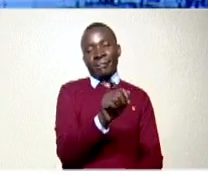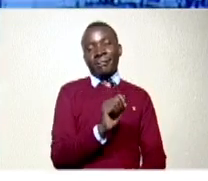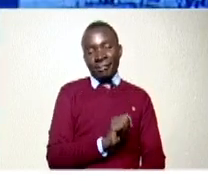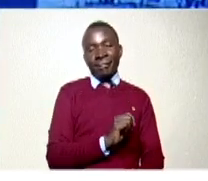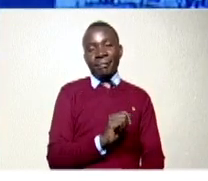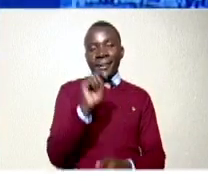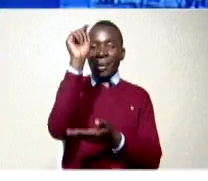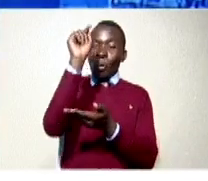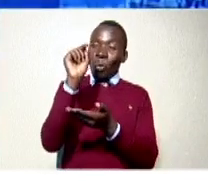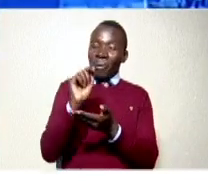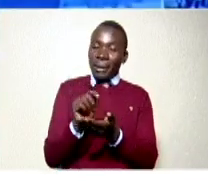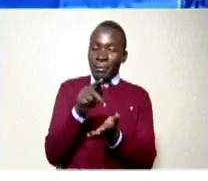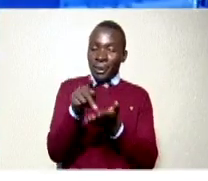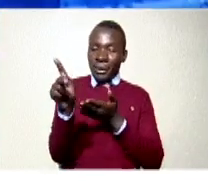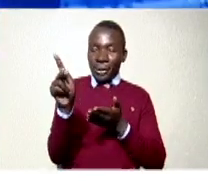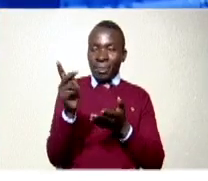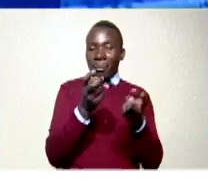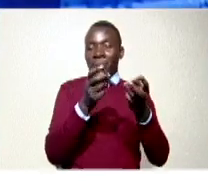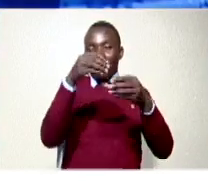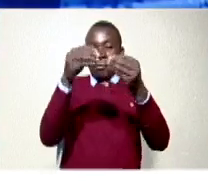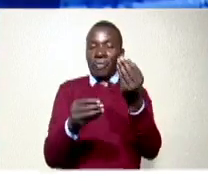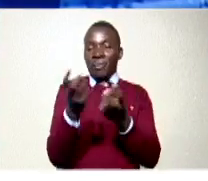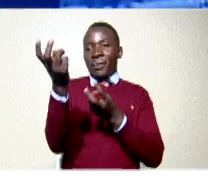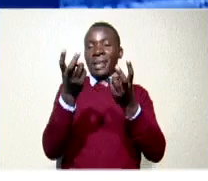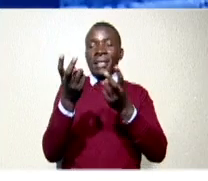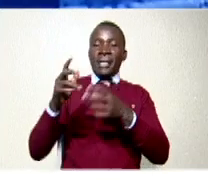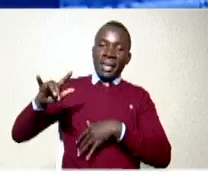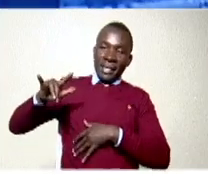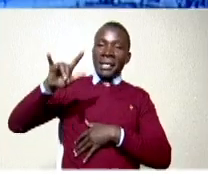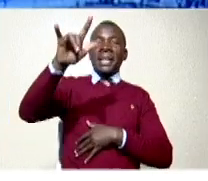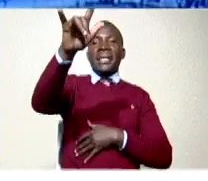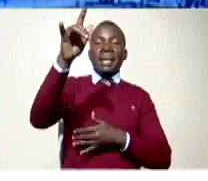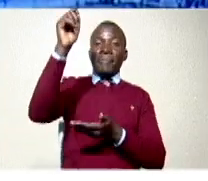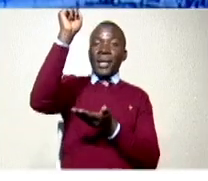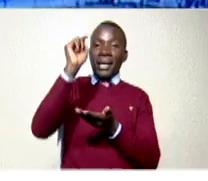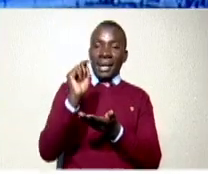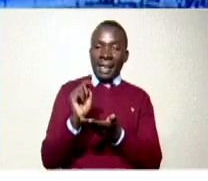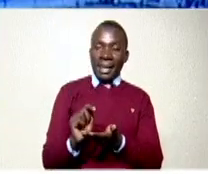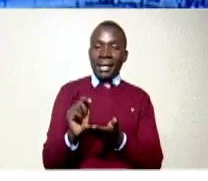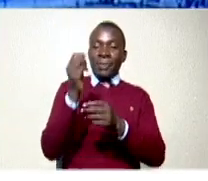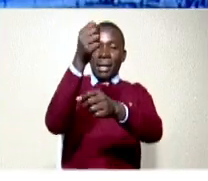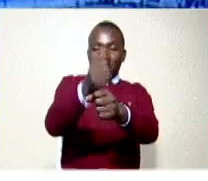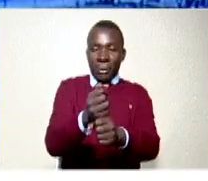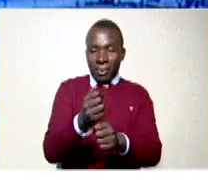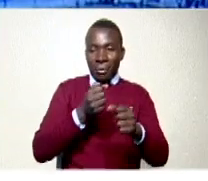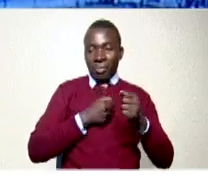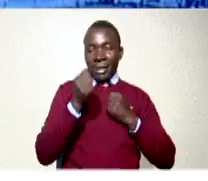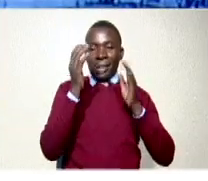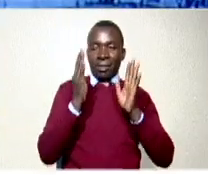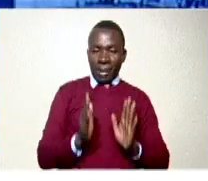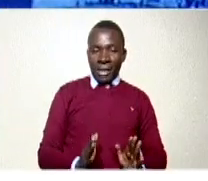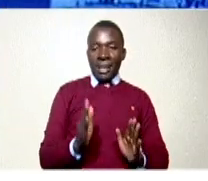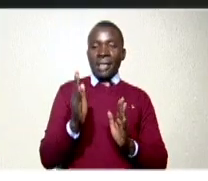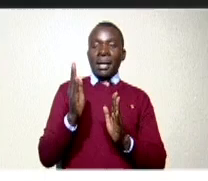kugabanya rero ibiciro by'amatiki y'indege ngo bikaba byaragabanyije byarabanje gukorwa ku banyarwanda